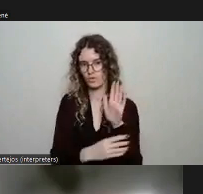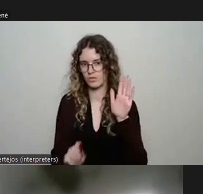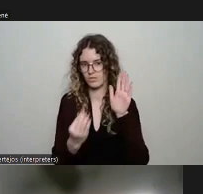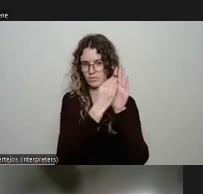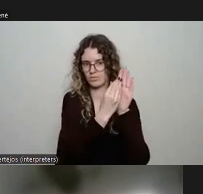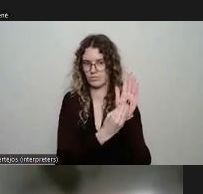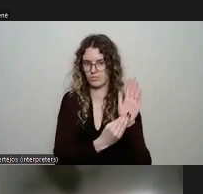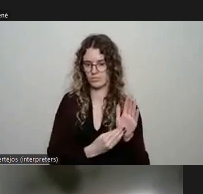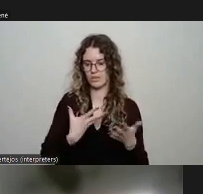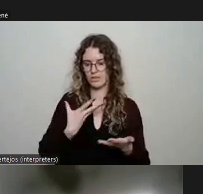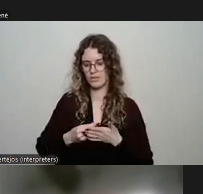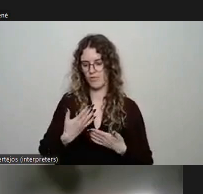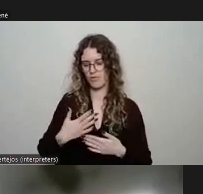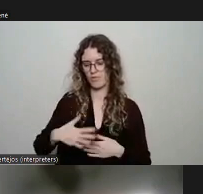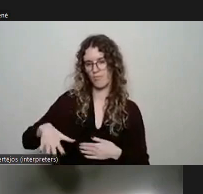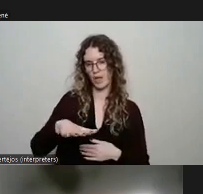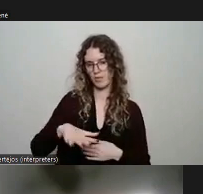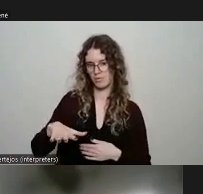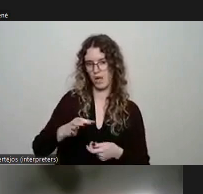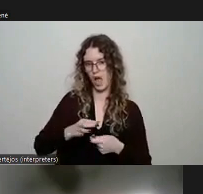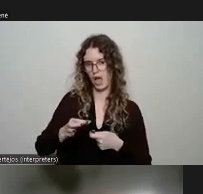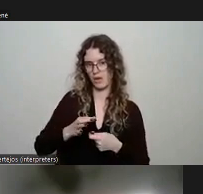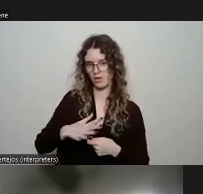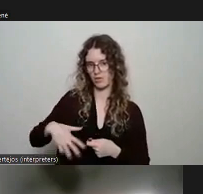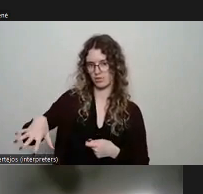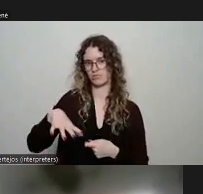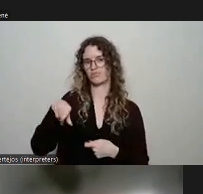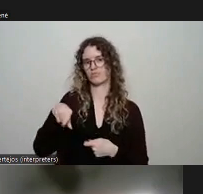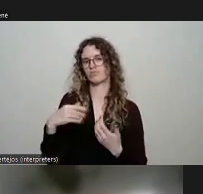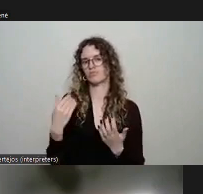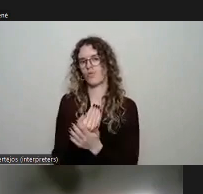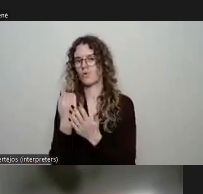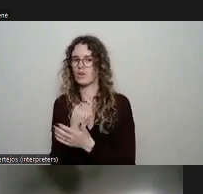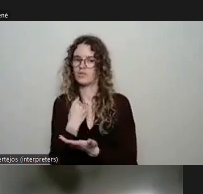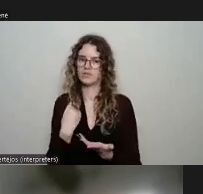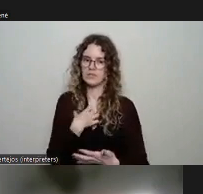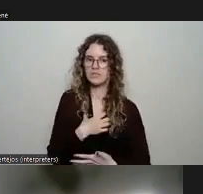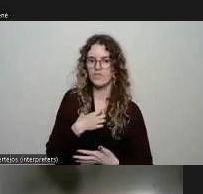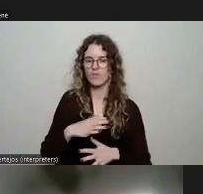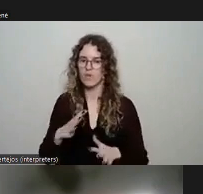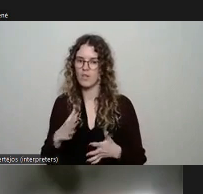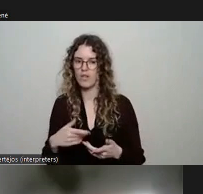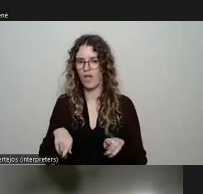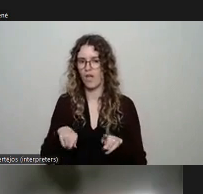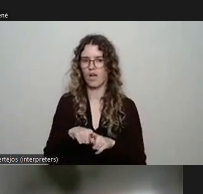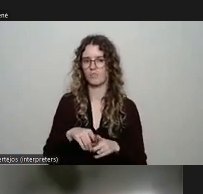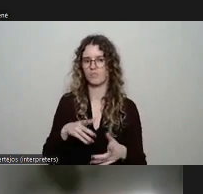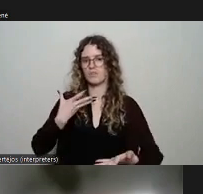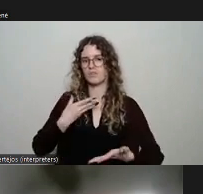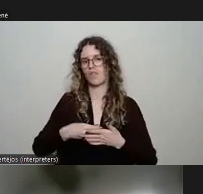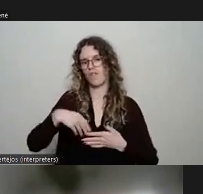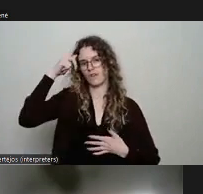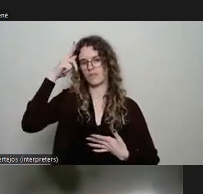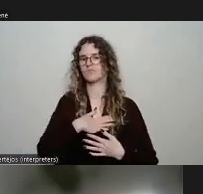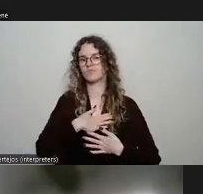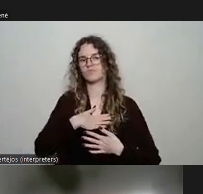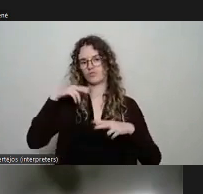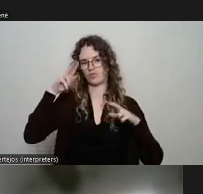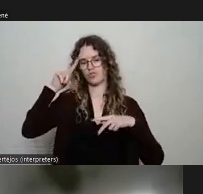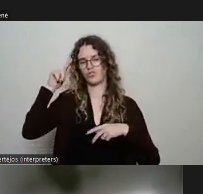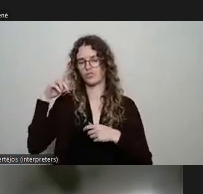tokio regionų savo tais interesais, integraciniais dalykais ir, reiškia, taps tam tikrais patriotais, žinovais savo, taip pat Europos ir